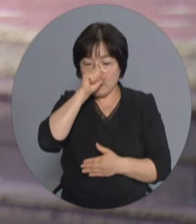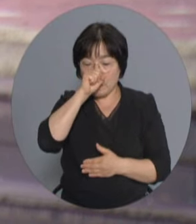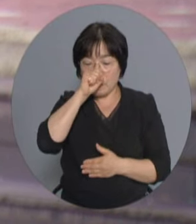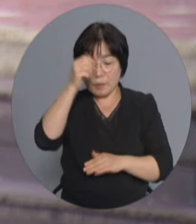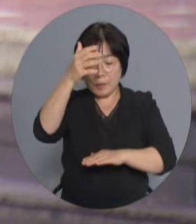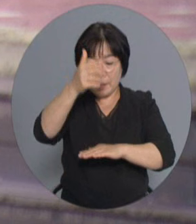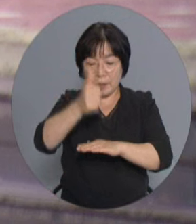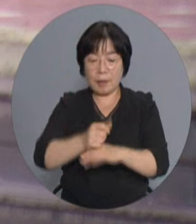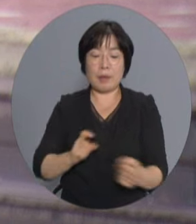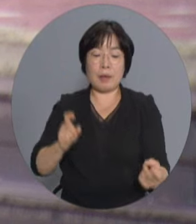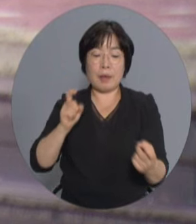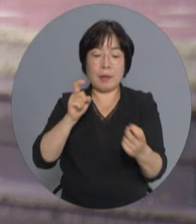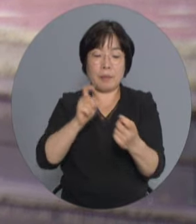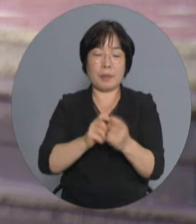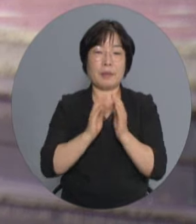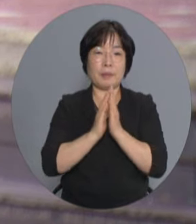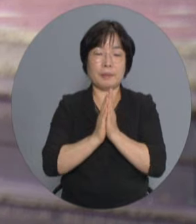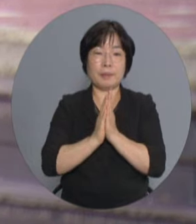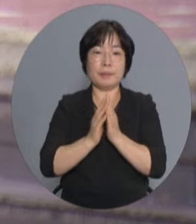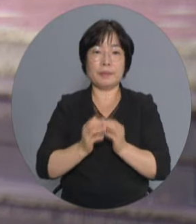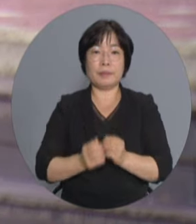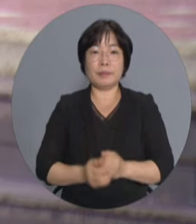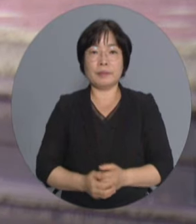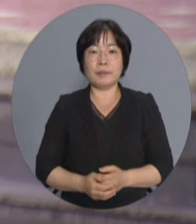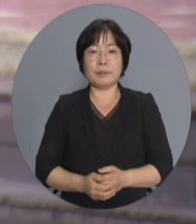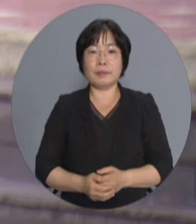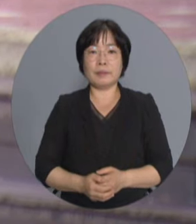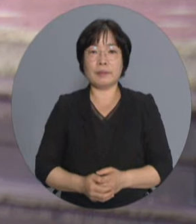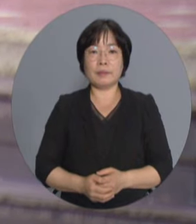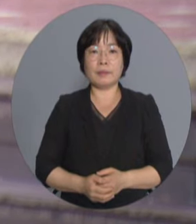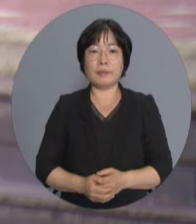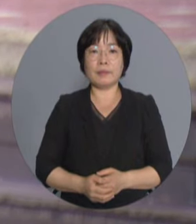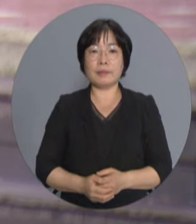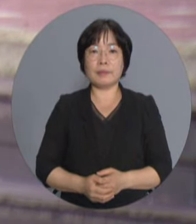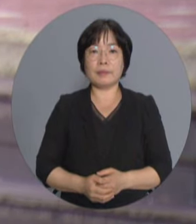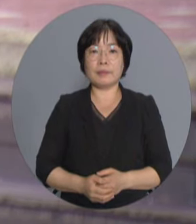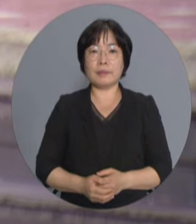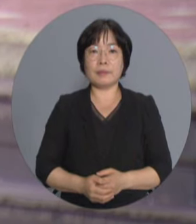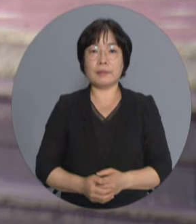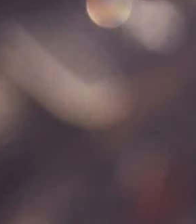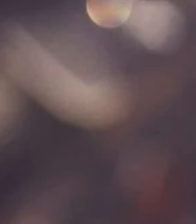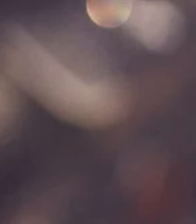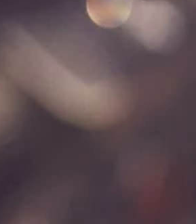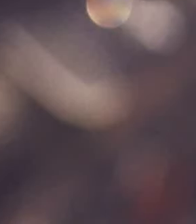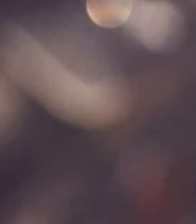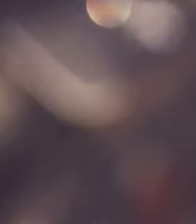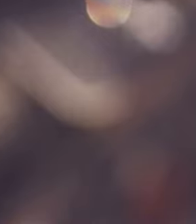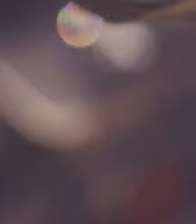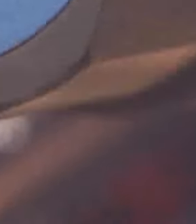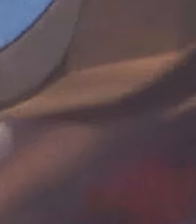노력이 멋진 결실로 맺어지길 응원합니다. MBC 뉴스 안준호입니다.